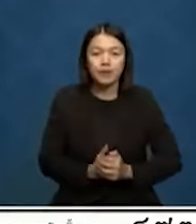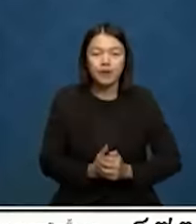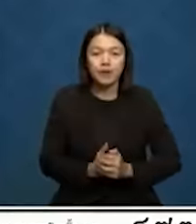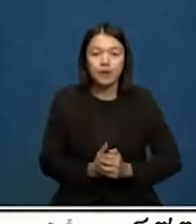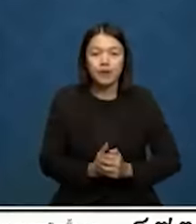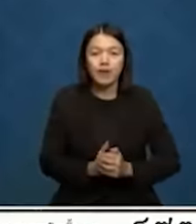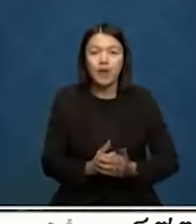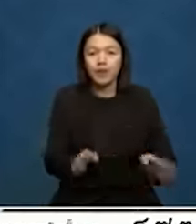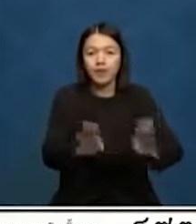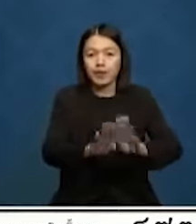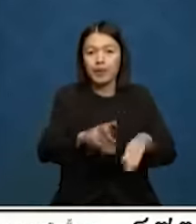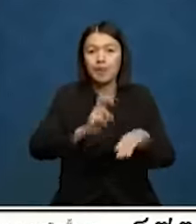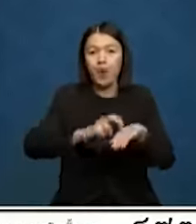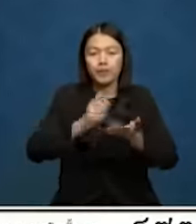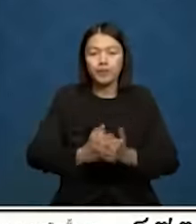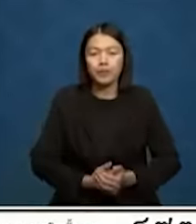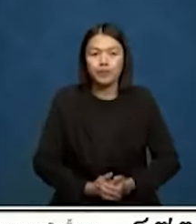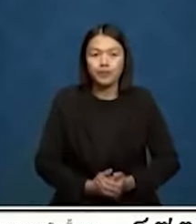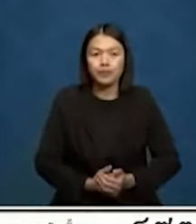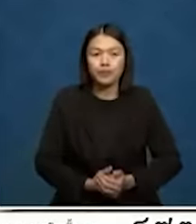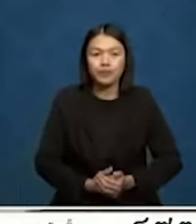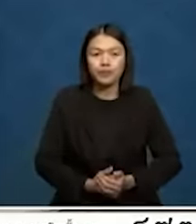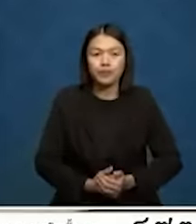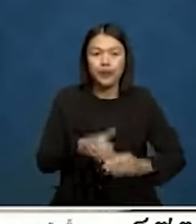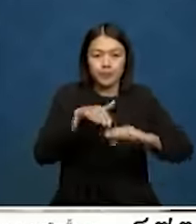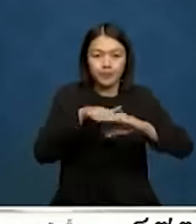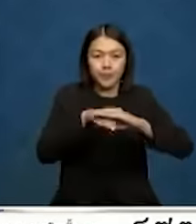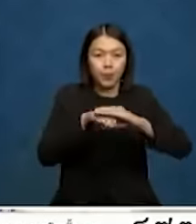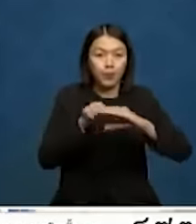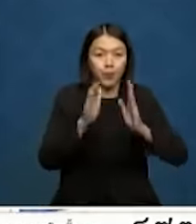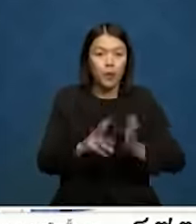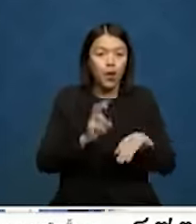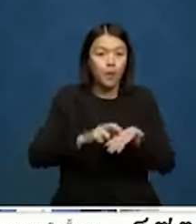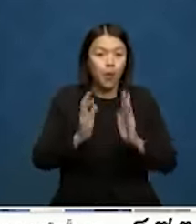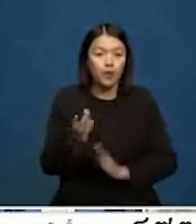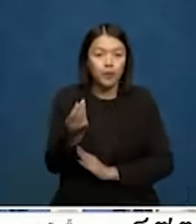ว่าปิดการรับรองเจ้าหน้าที่แสดงผลครับ